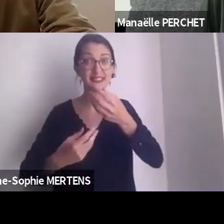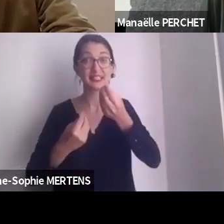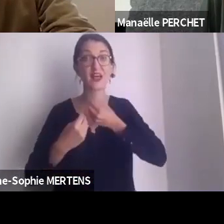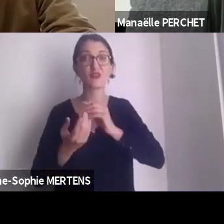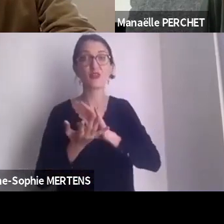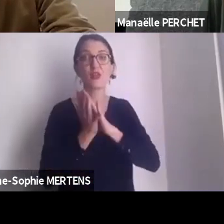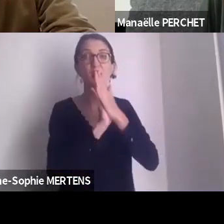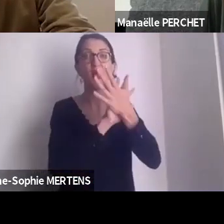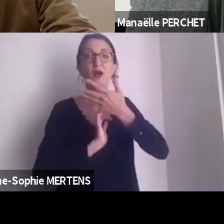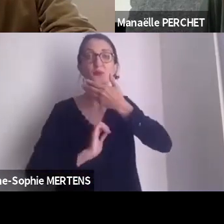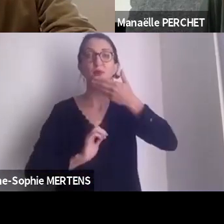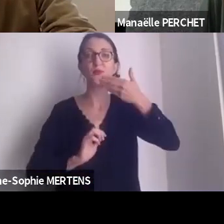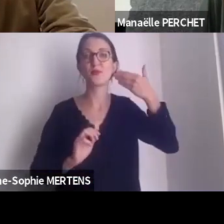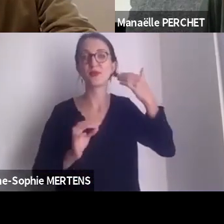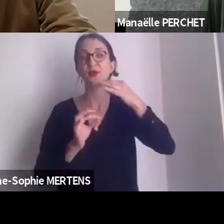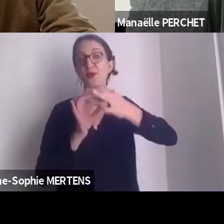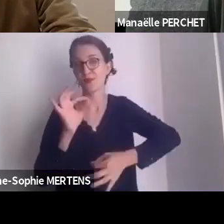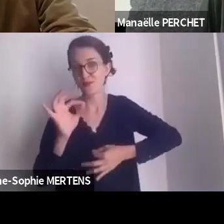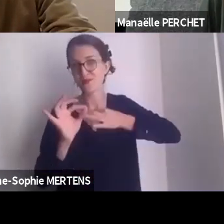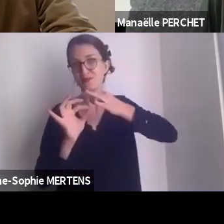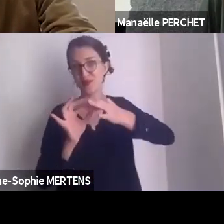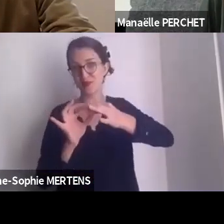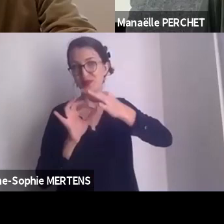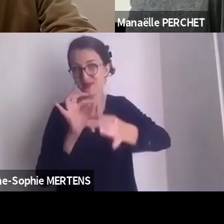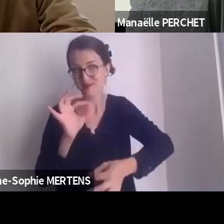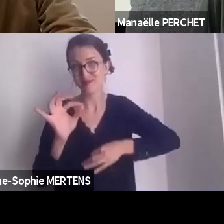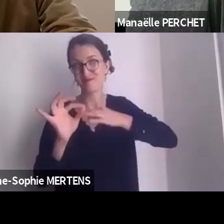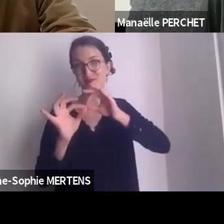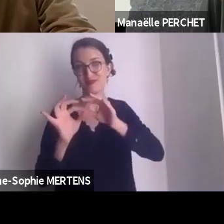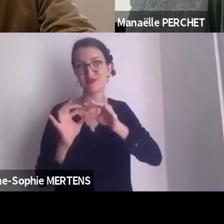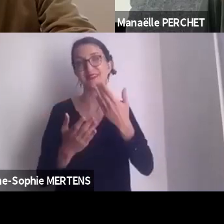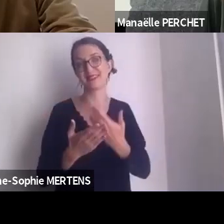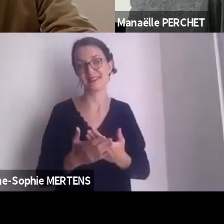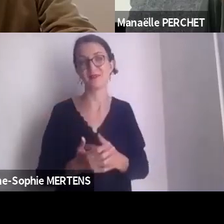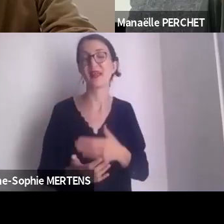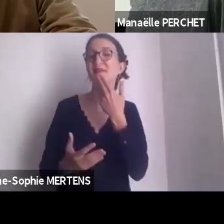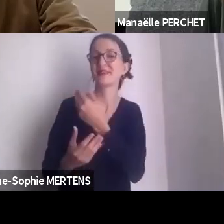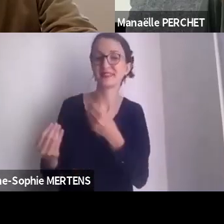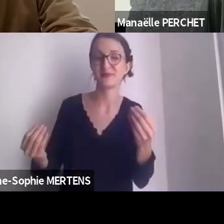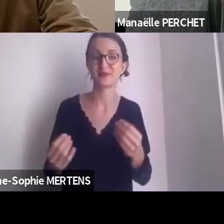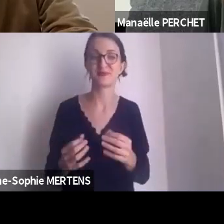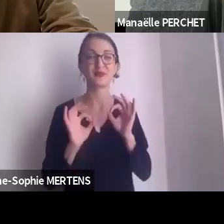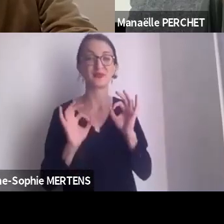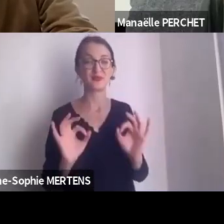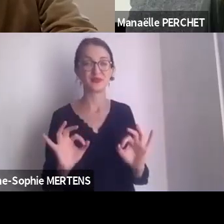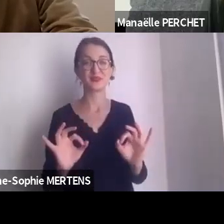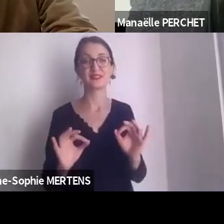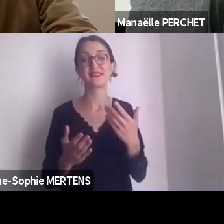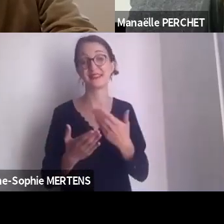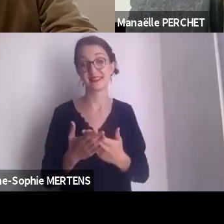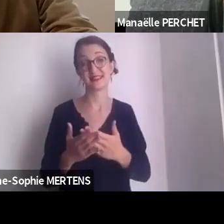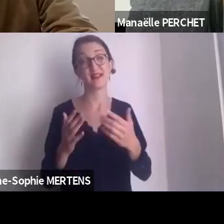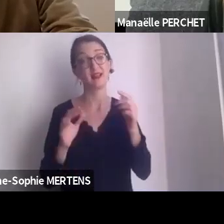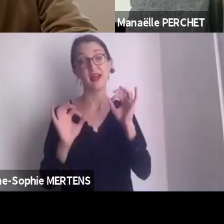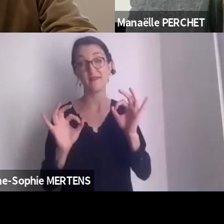Voilà. Le côté itératif, tout à fait. Exactement, merci. C'est un commentaire d'ailleurs de... Merci à toi, Mathieu, de Anne-Edith. Le côté itératif du projet entrepreneurial est vraiment